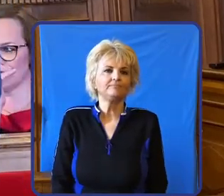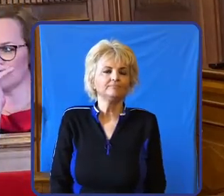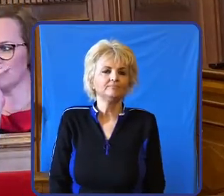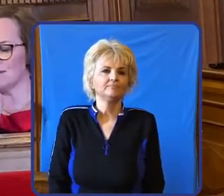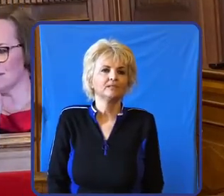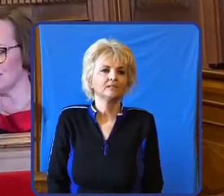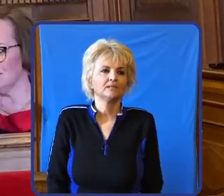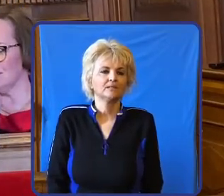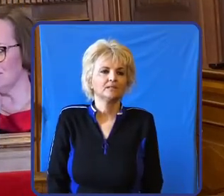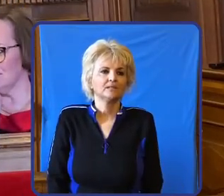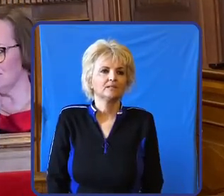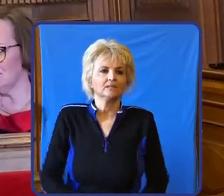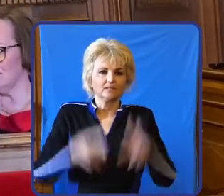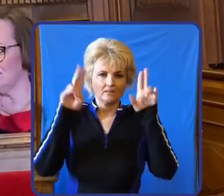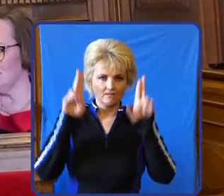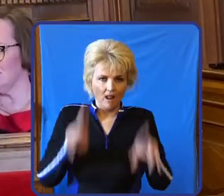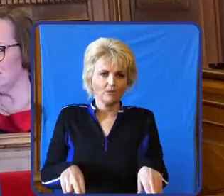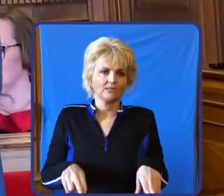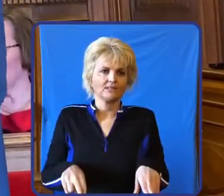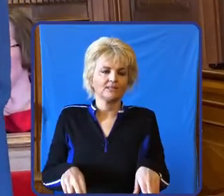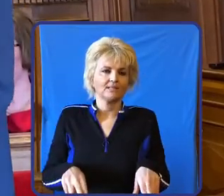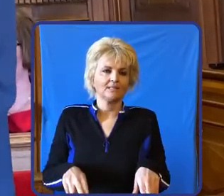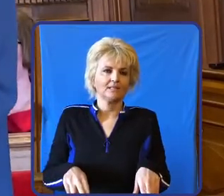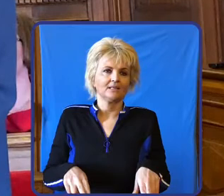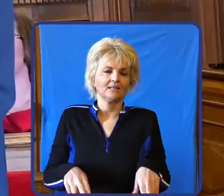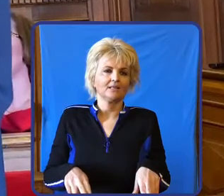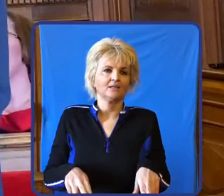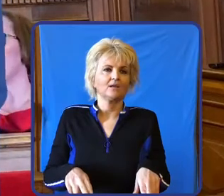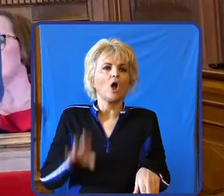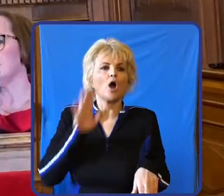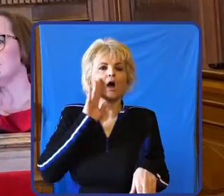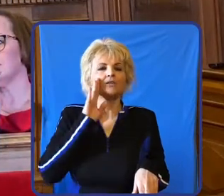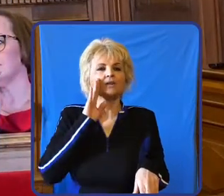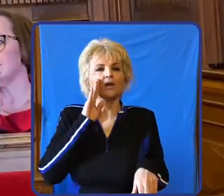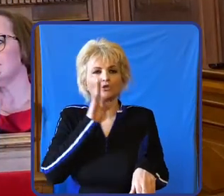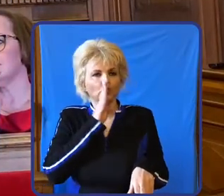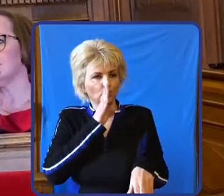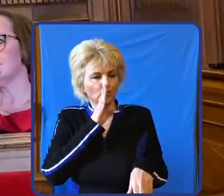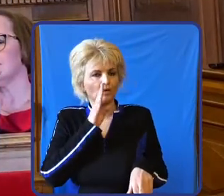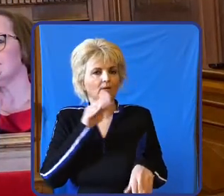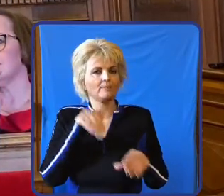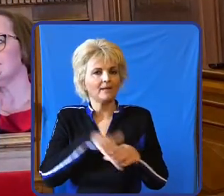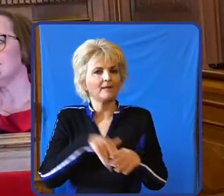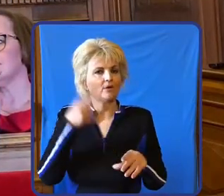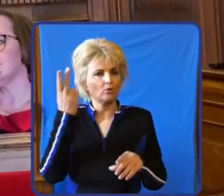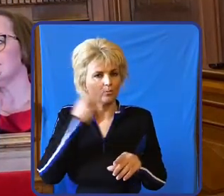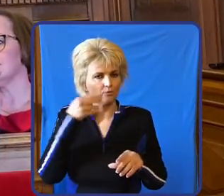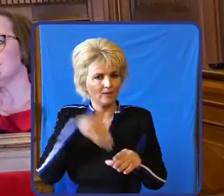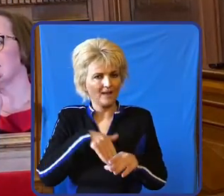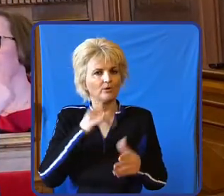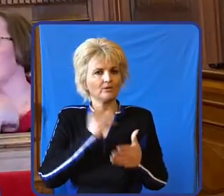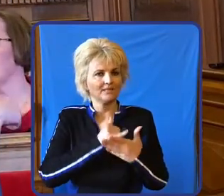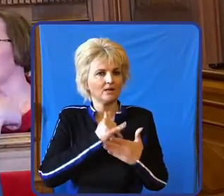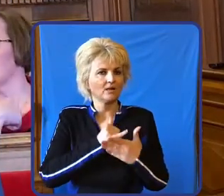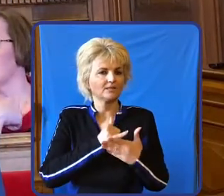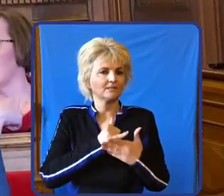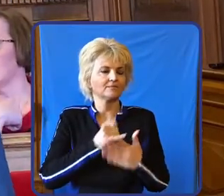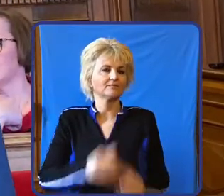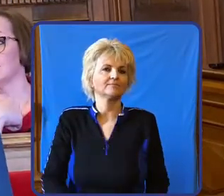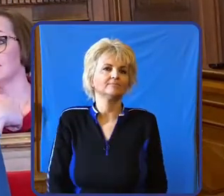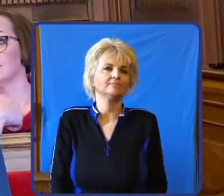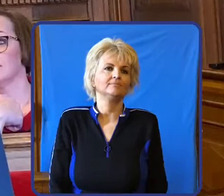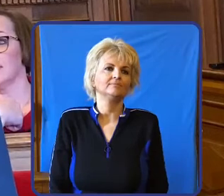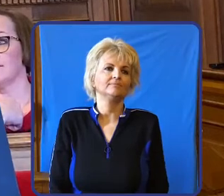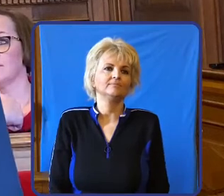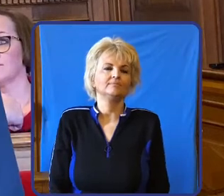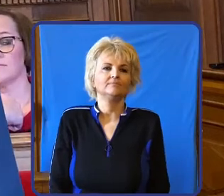Én nem tudom, de az a helyzet, hogy valószínű, igen, André itt közben súgja a fülembe, hogy benne van a kultrang, hogy ez így van, de csak végig,